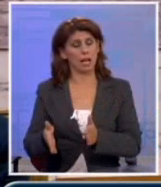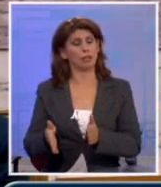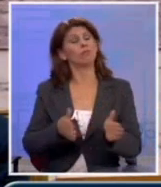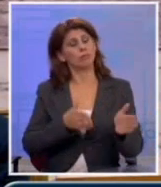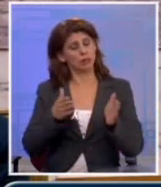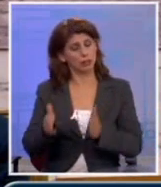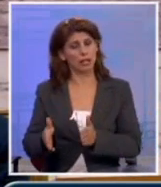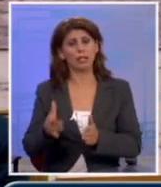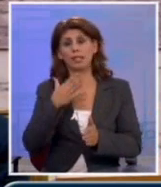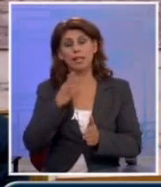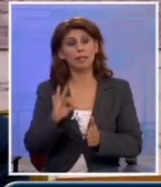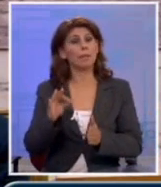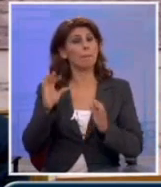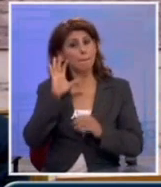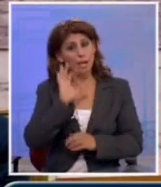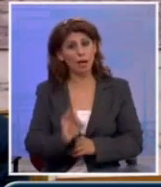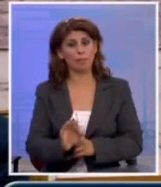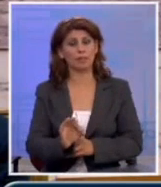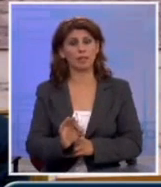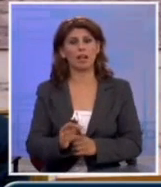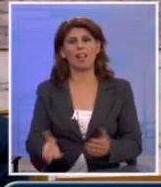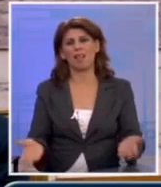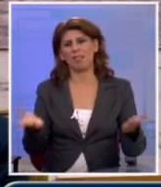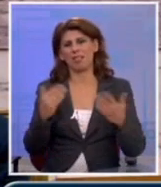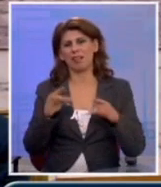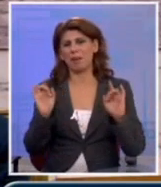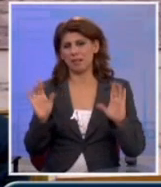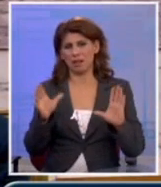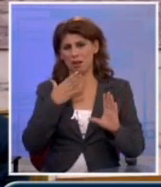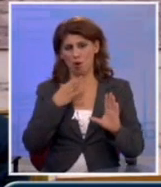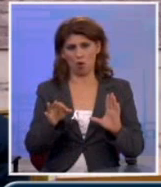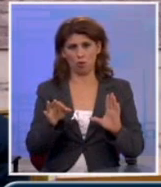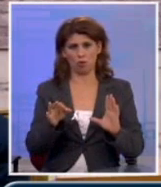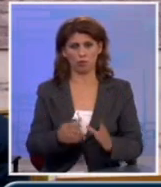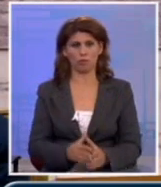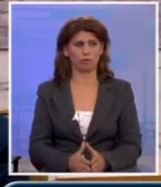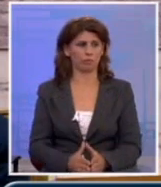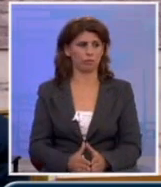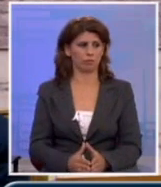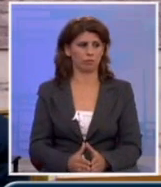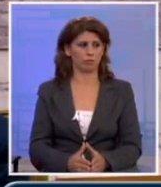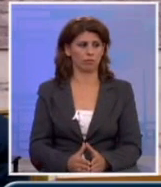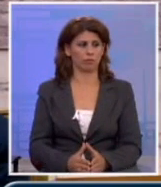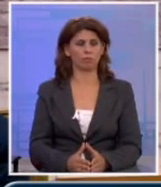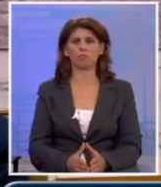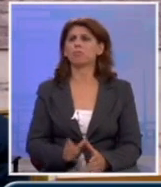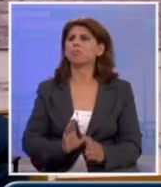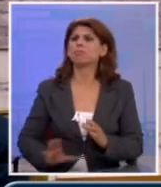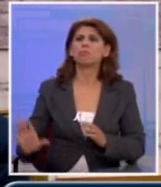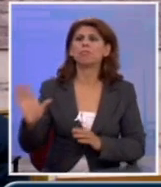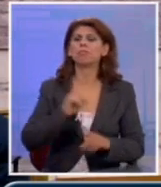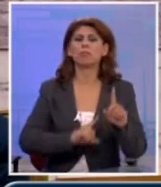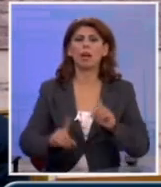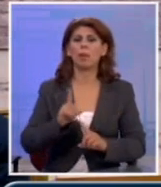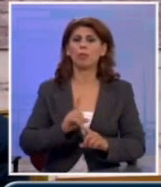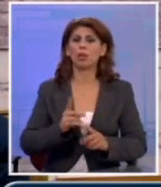Αφετέρου, διότι πραγματικά δεν υπάρχει κανένας λόγος να επιδιώκει κανείς να